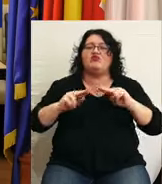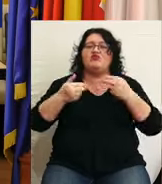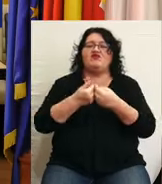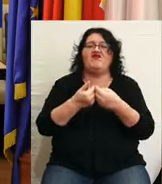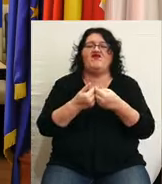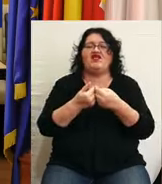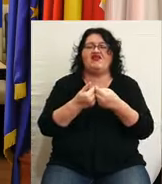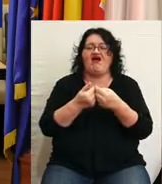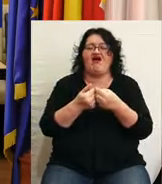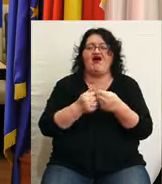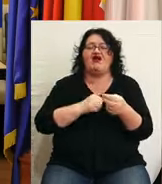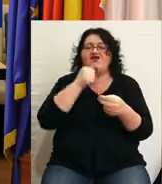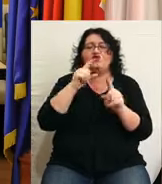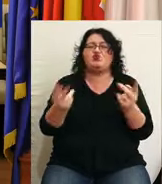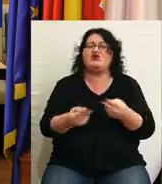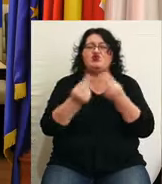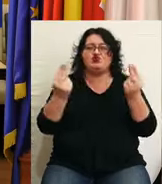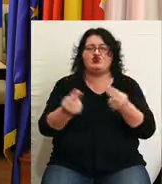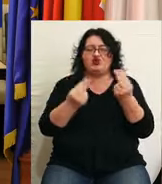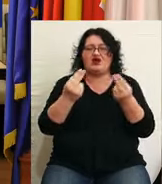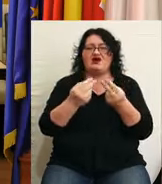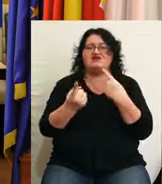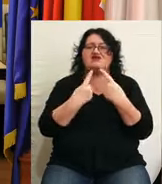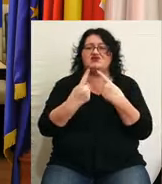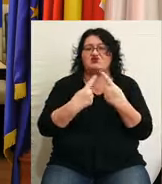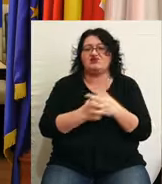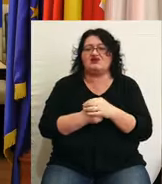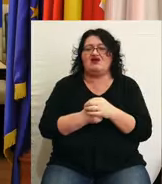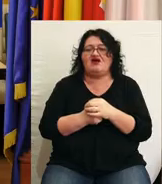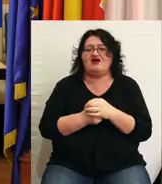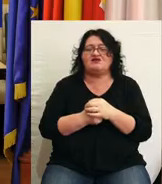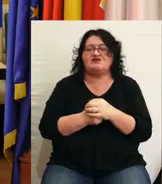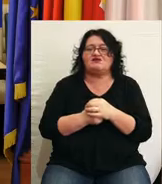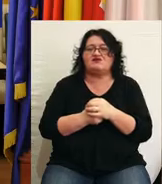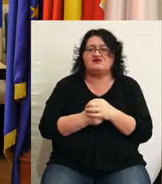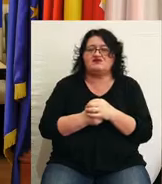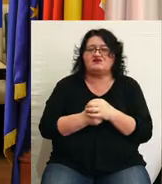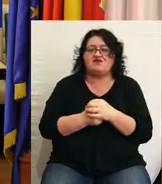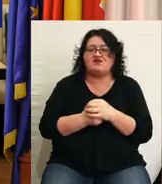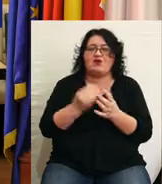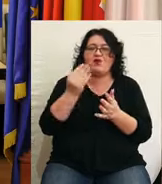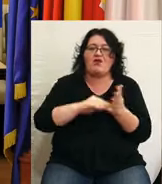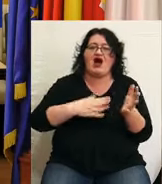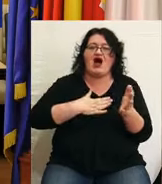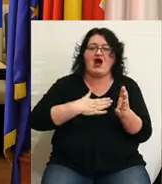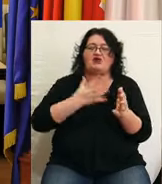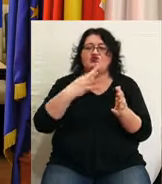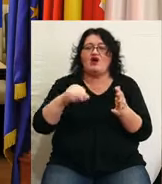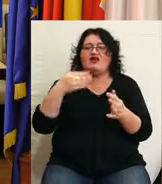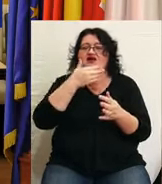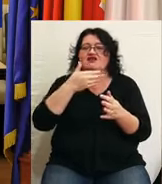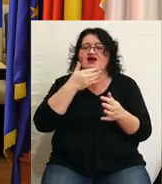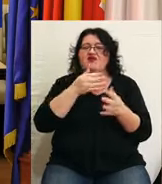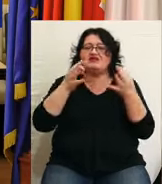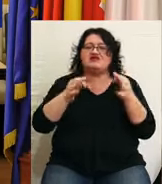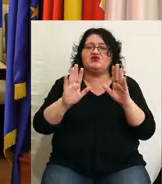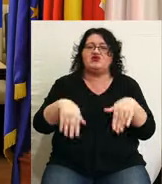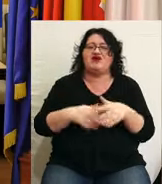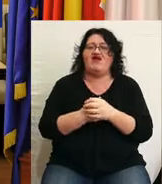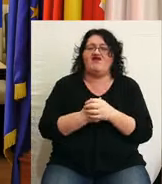neapărat ne ușurează discuțiile. Bine, mai am și o altă temă, dar sunt sigur că